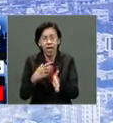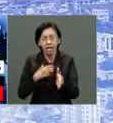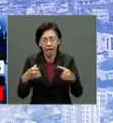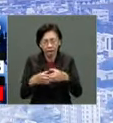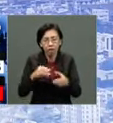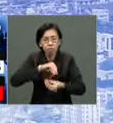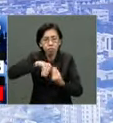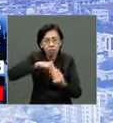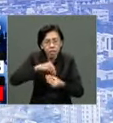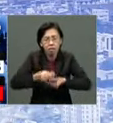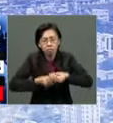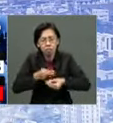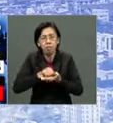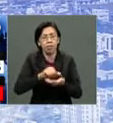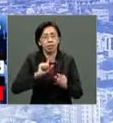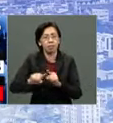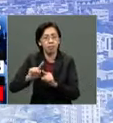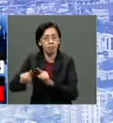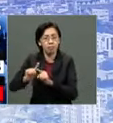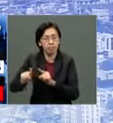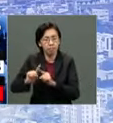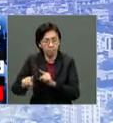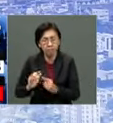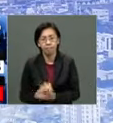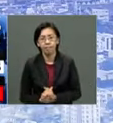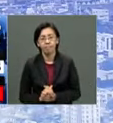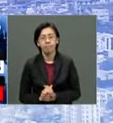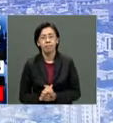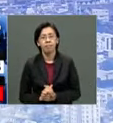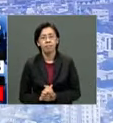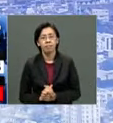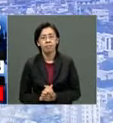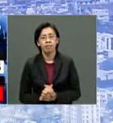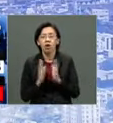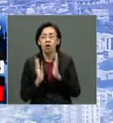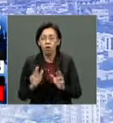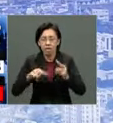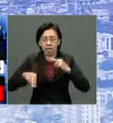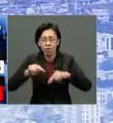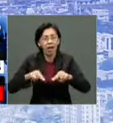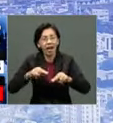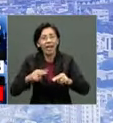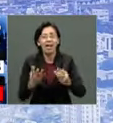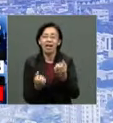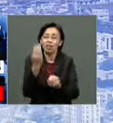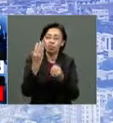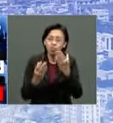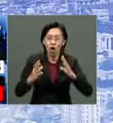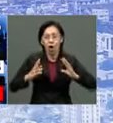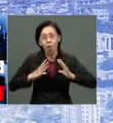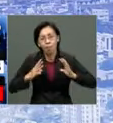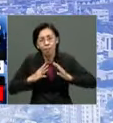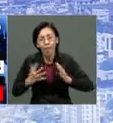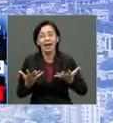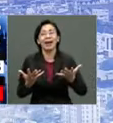จกลุ่มผู้ให้บริการกิจการหรือคนที่ดูแลเรื่องกิจกรรมนะครับเช่นในเรื่อง